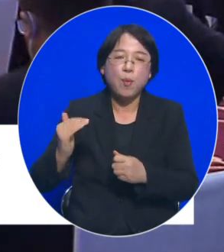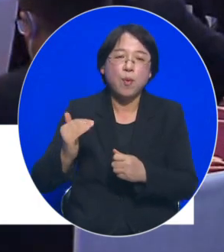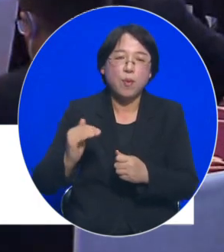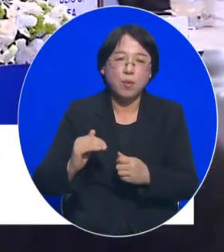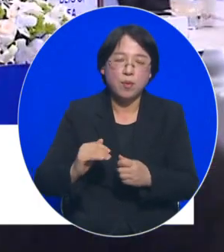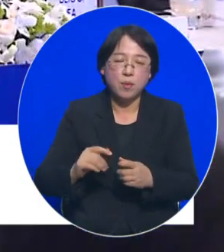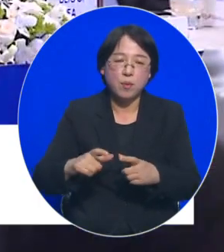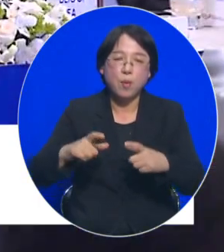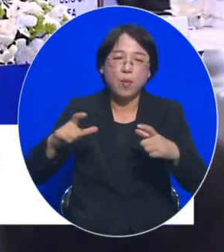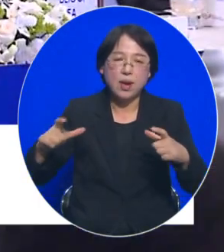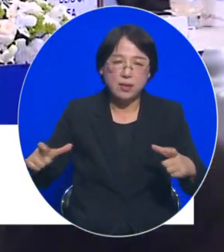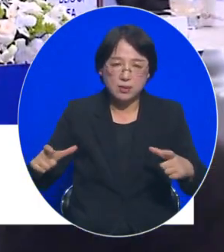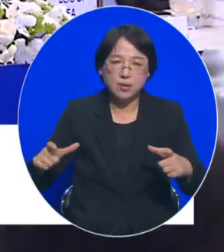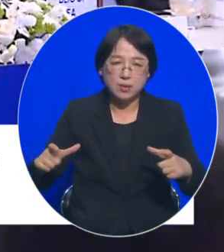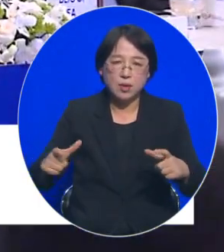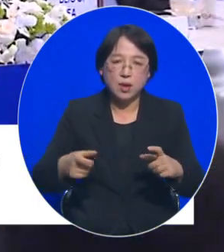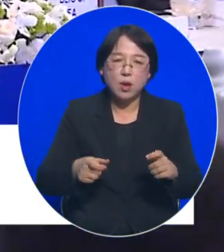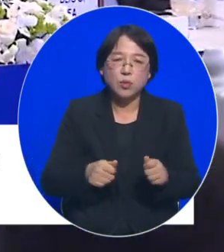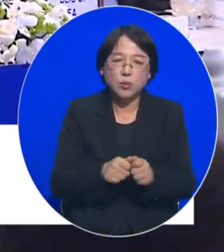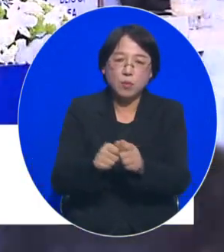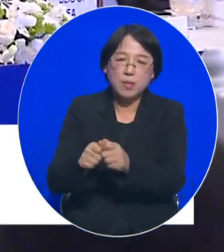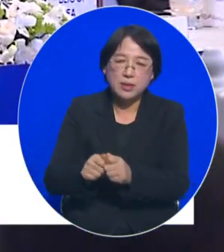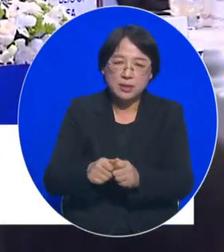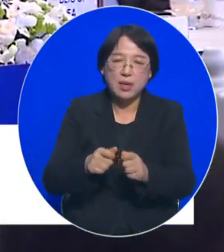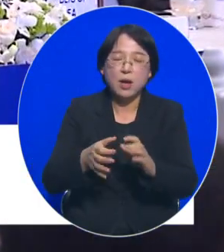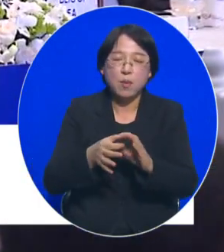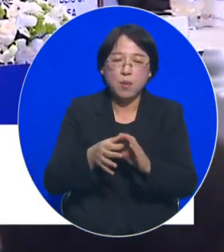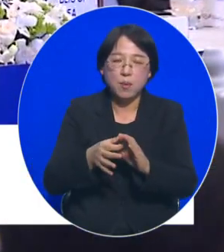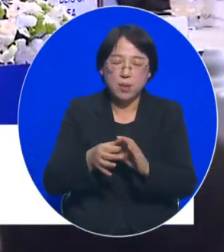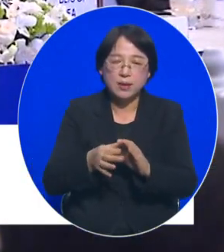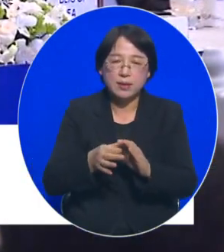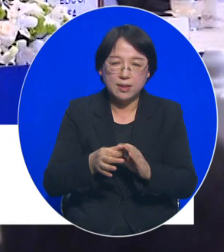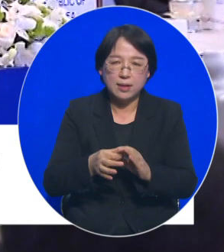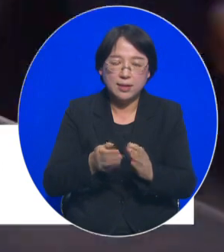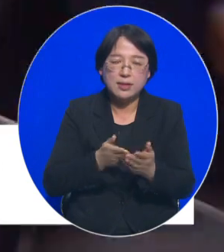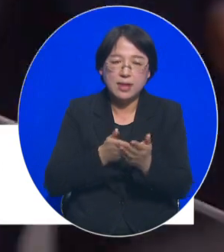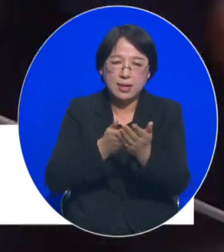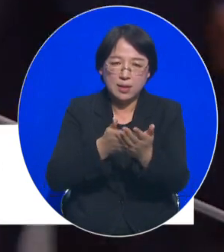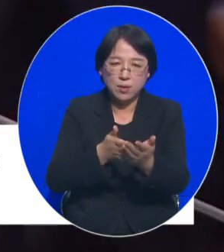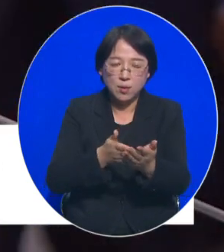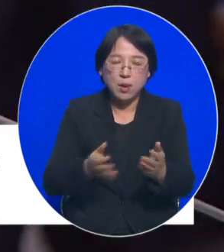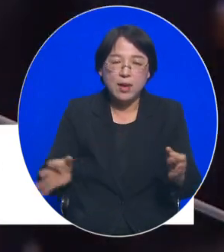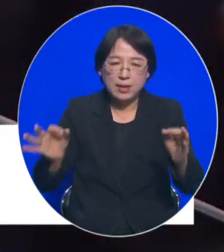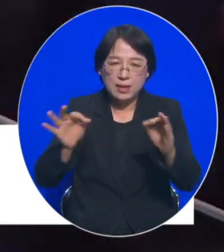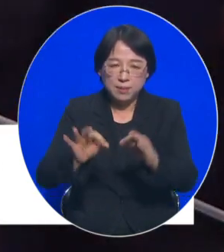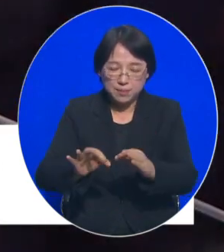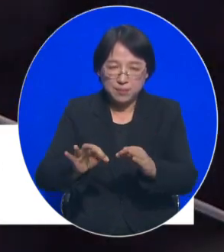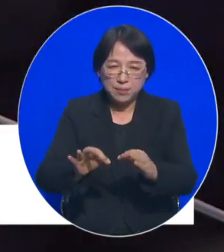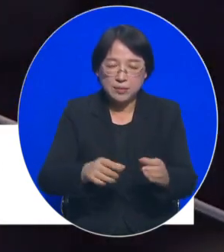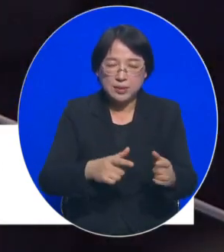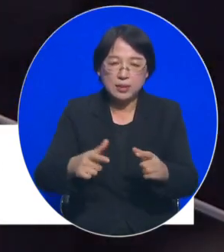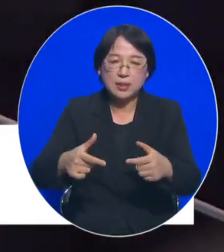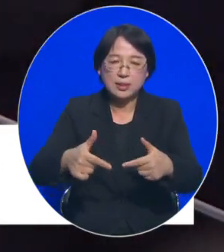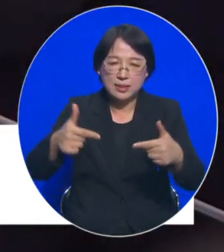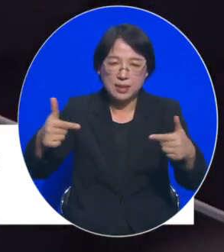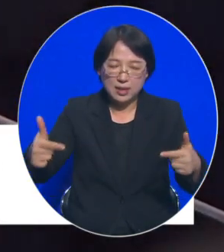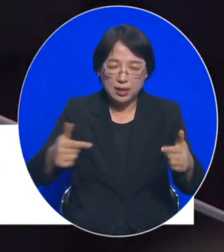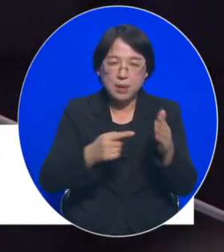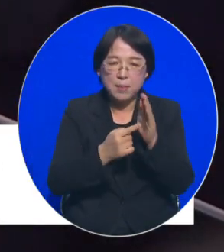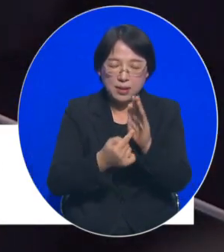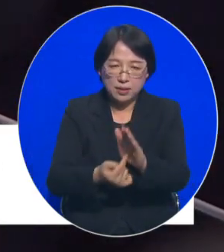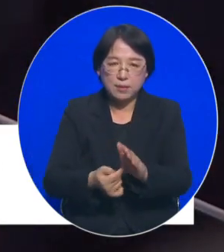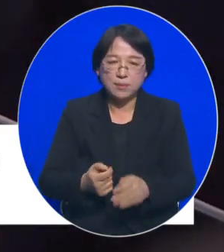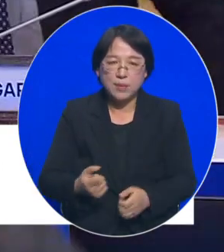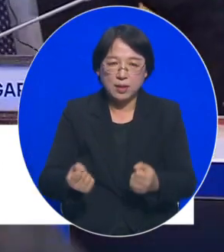관계로의 격상을 제한하고 각종 기금을 대폭 증액하는 방침을 밝히는 등 아세안 국가들과의 협력을 강화하기